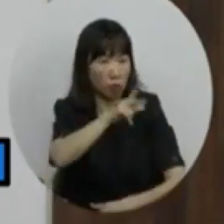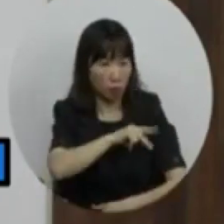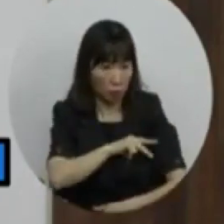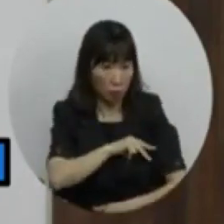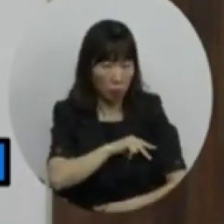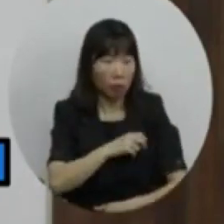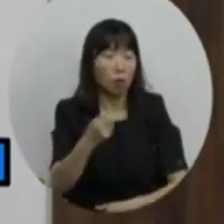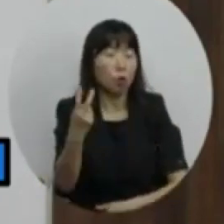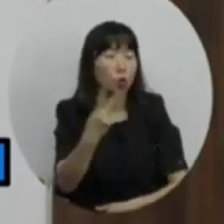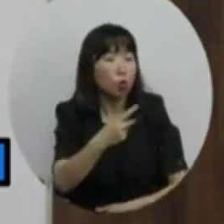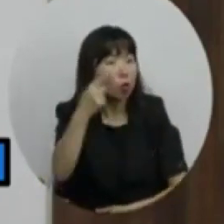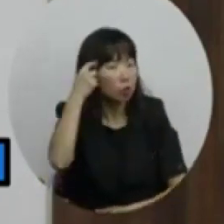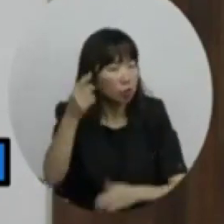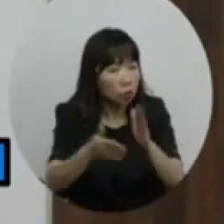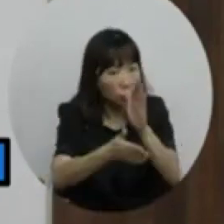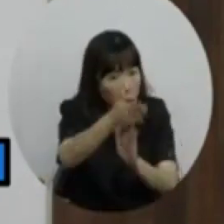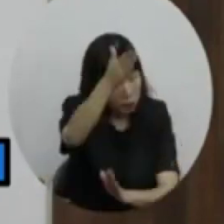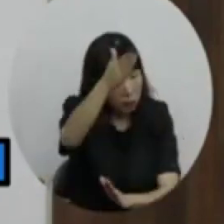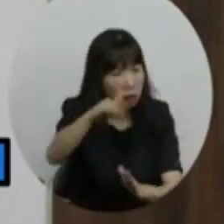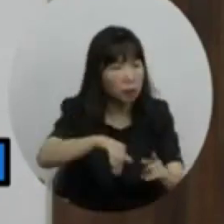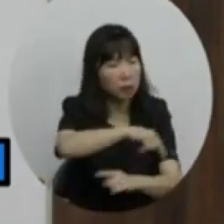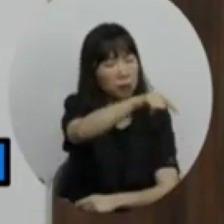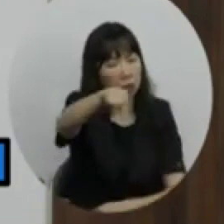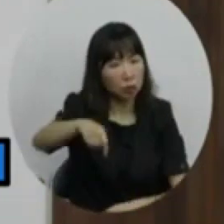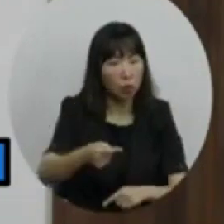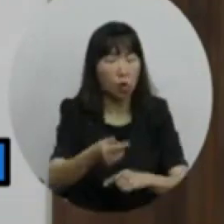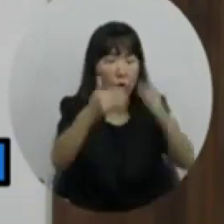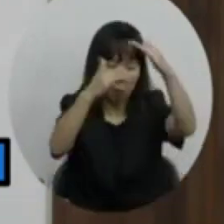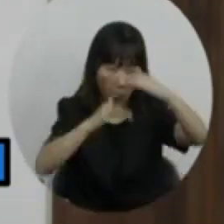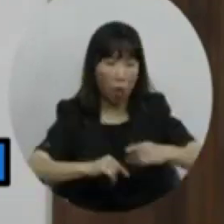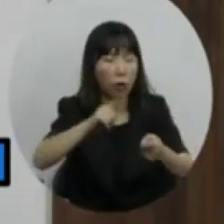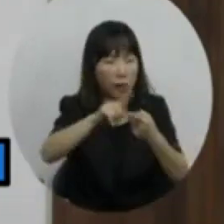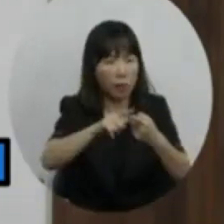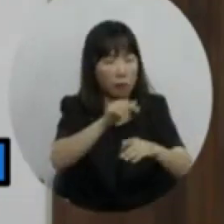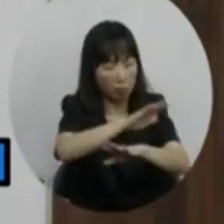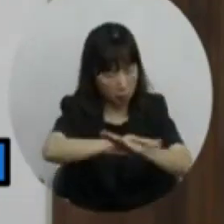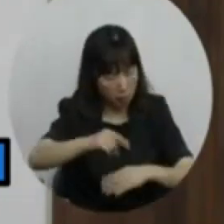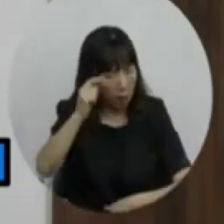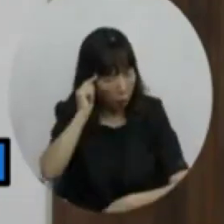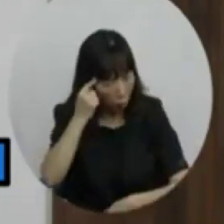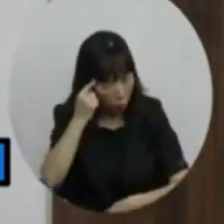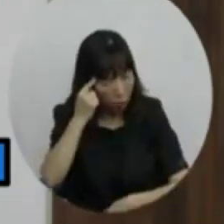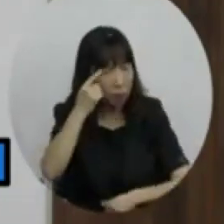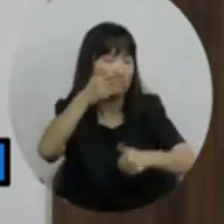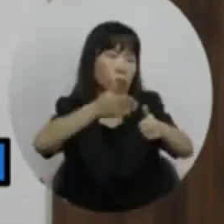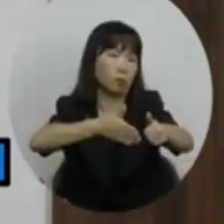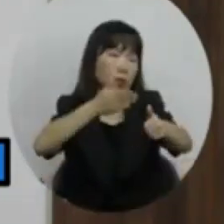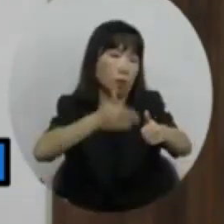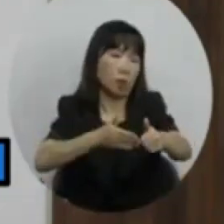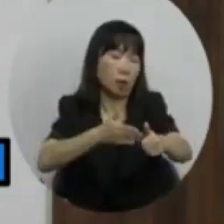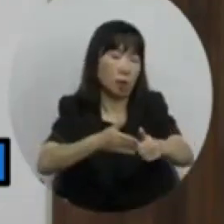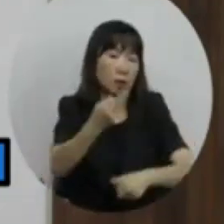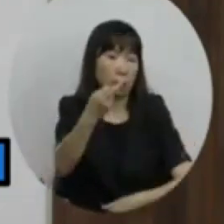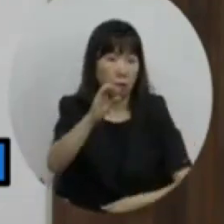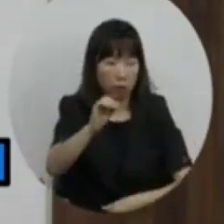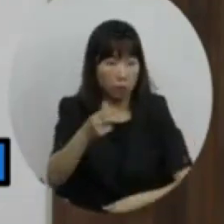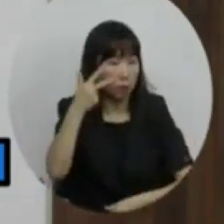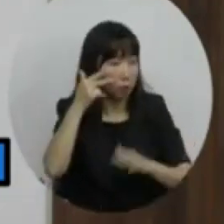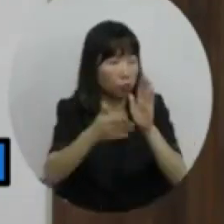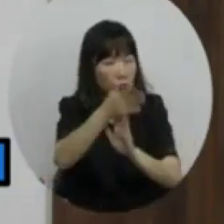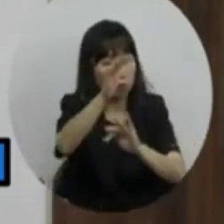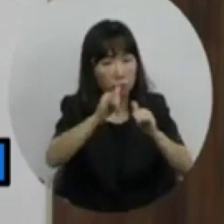있는지 자숙해 보면서 위에서 언급한 사항에 대해 심사숙고해 주시기 바라며 12만 여주시민의